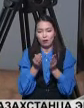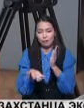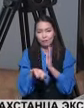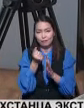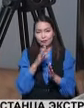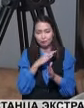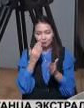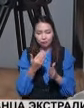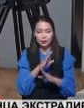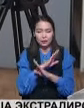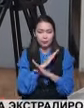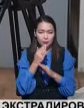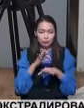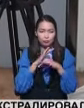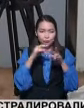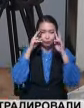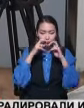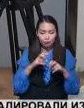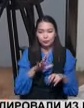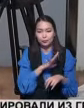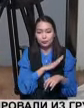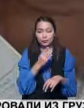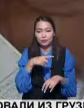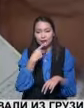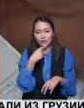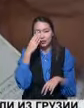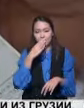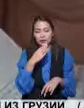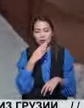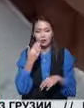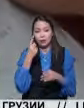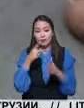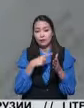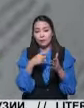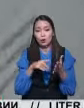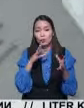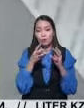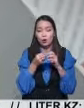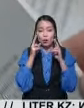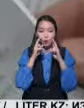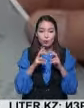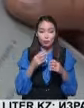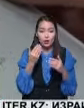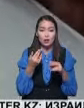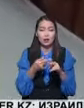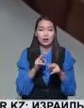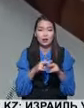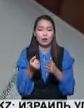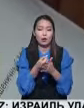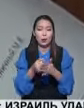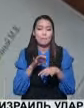вещи погибшего. И не провели лабораторные исследования, говорит отец. Он не поверил результатам экспертизы и ходатайствовал о проведении.